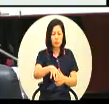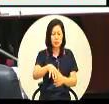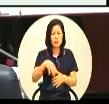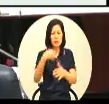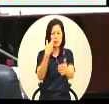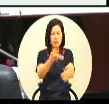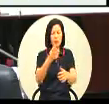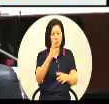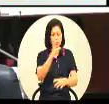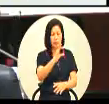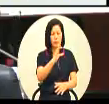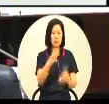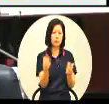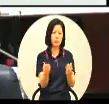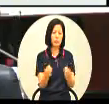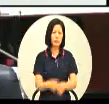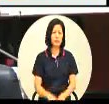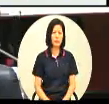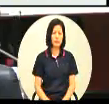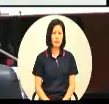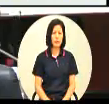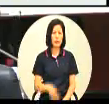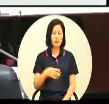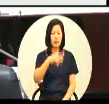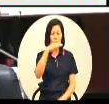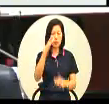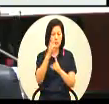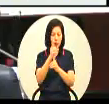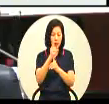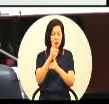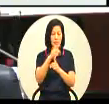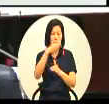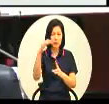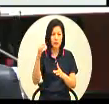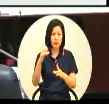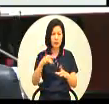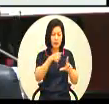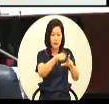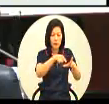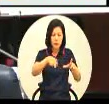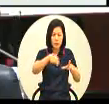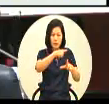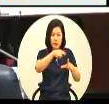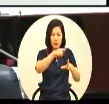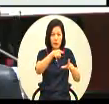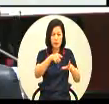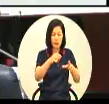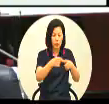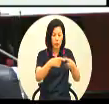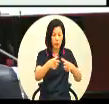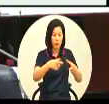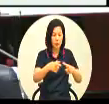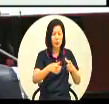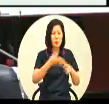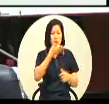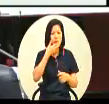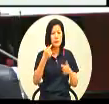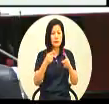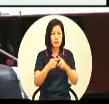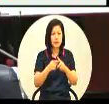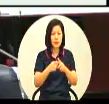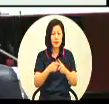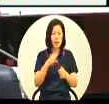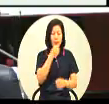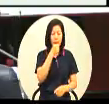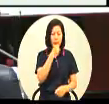但是我所了解，在俺观音山风景区迄个三角公园的边啊，有一间私人的卡拉 OK， 那个地方是属于我